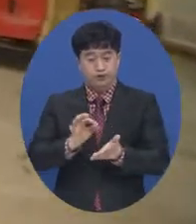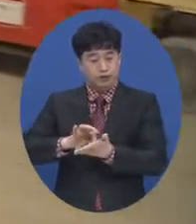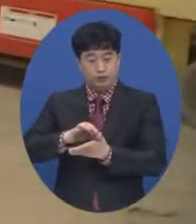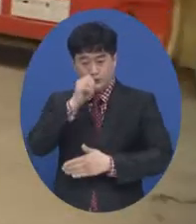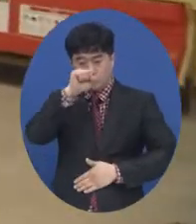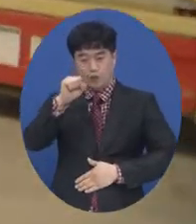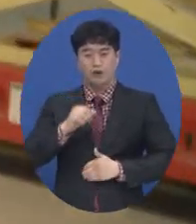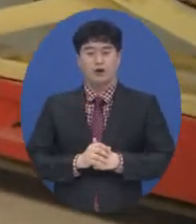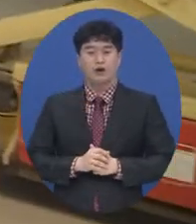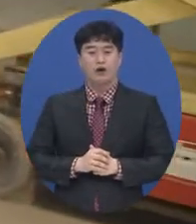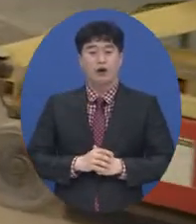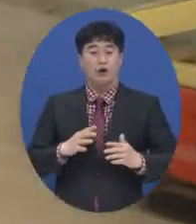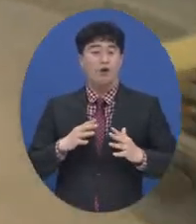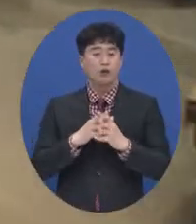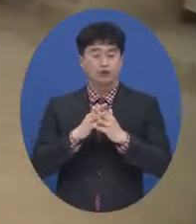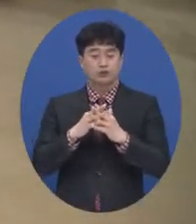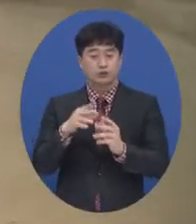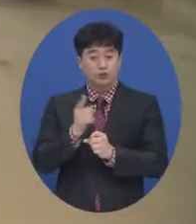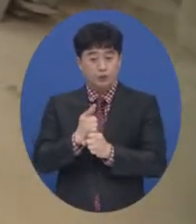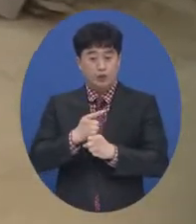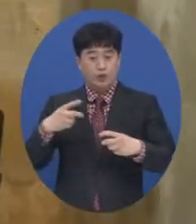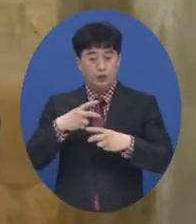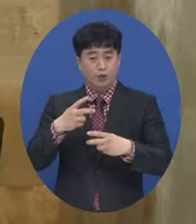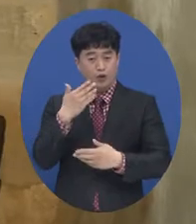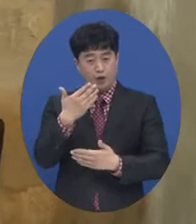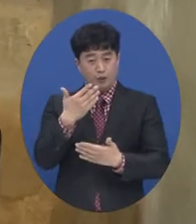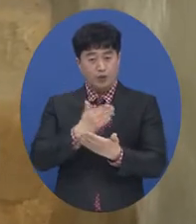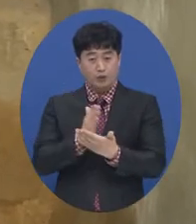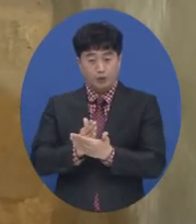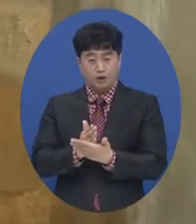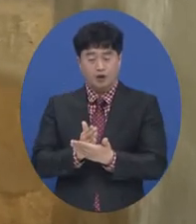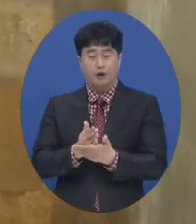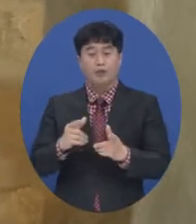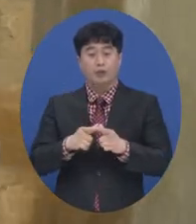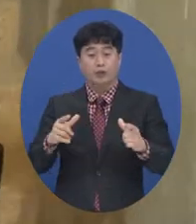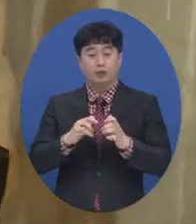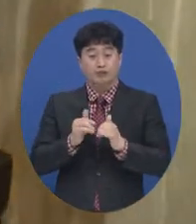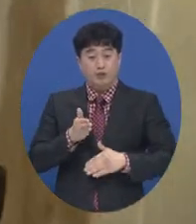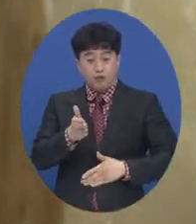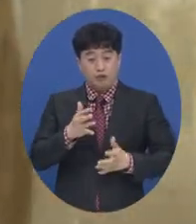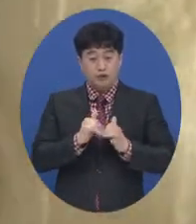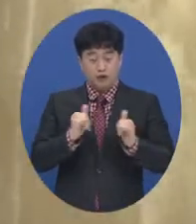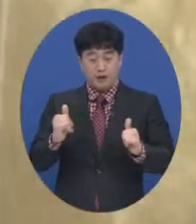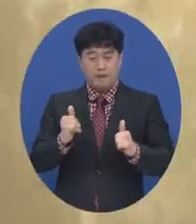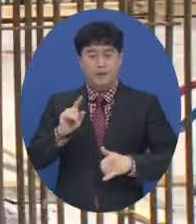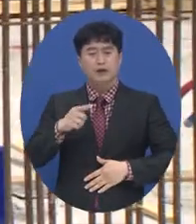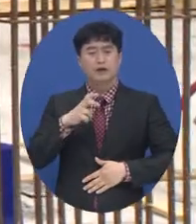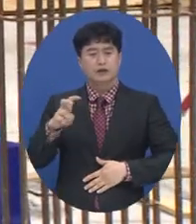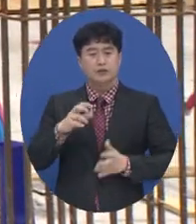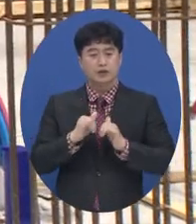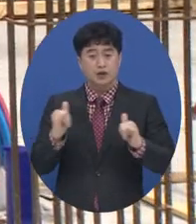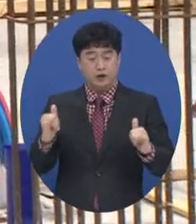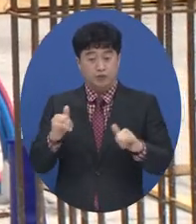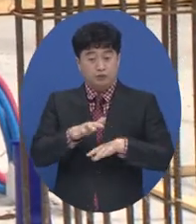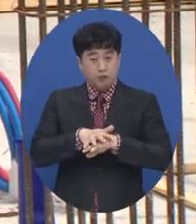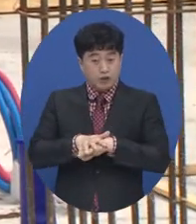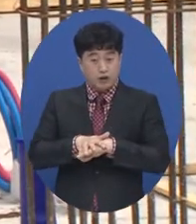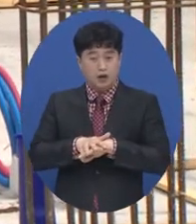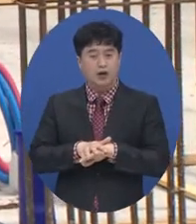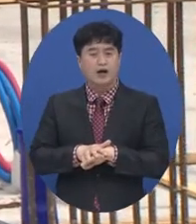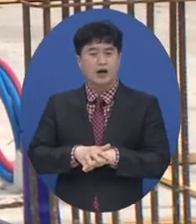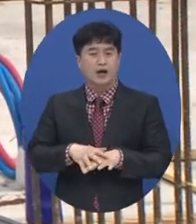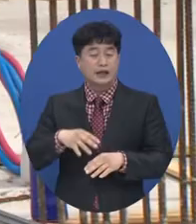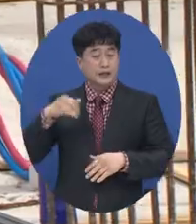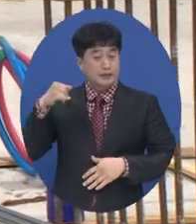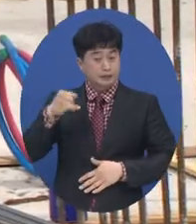건축과 소방 교통 등 9개 분야의 민간 전문가 백 이십 명으로 구성된 조직이 하잖아 시공 품질